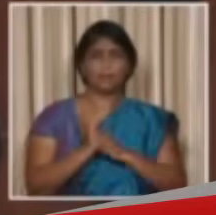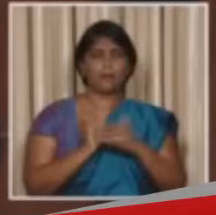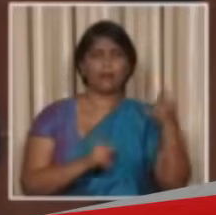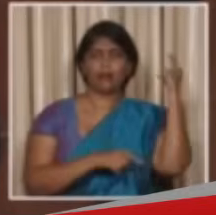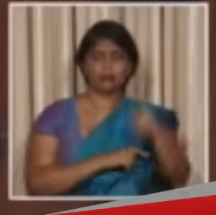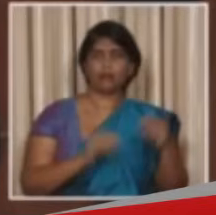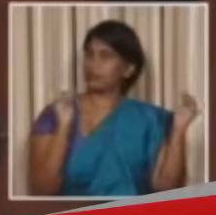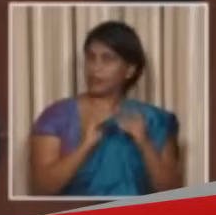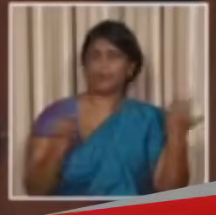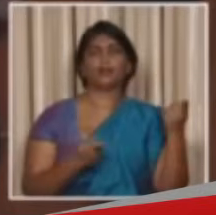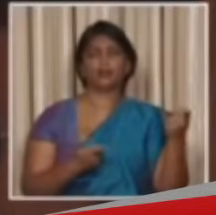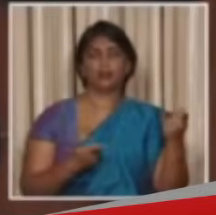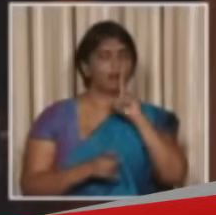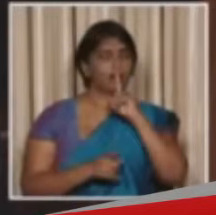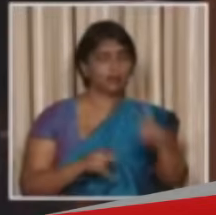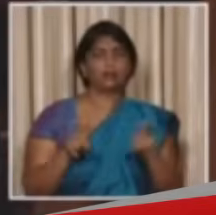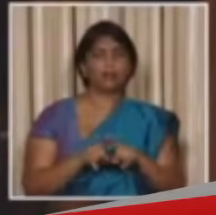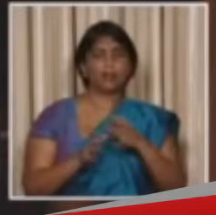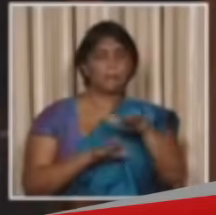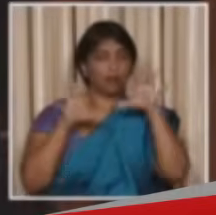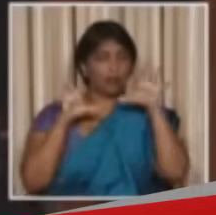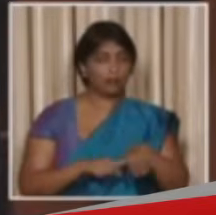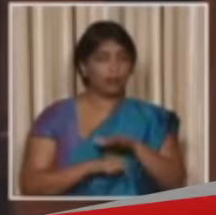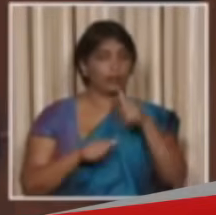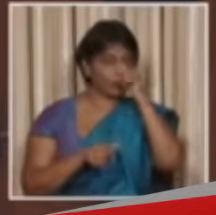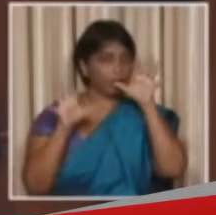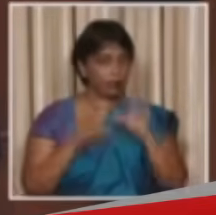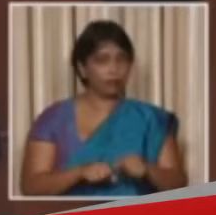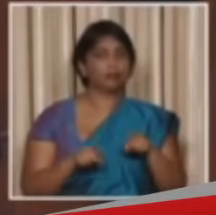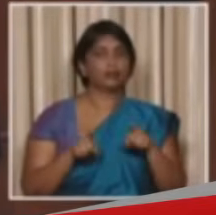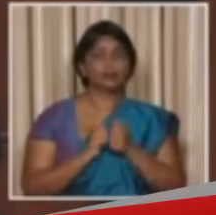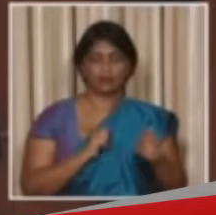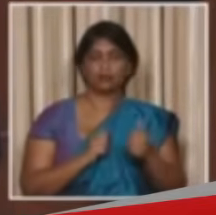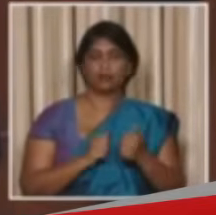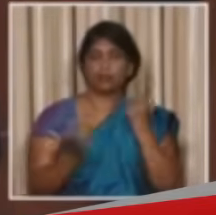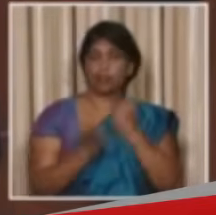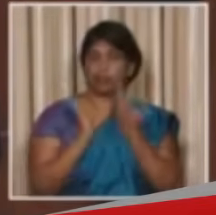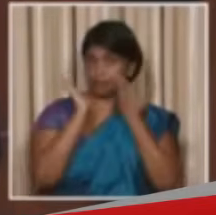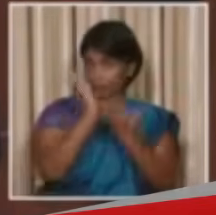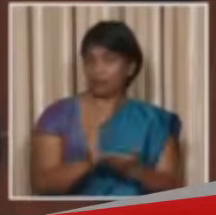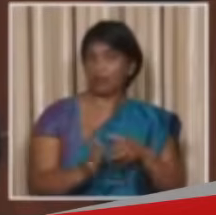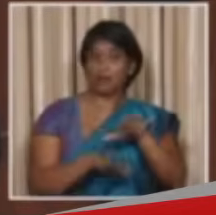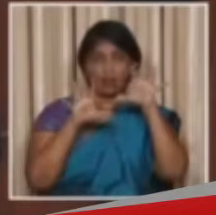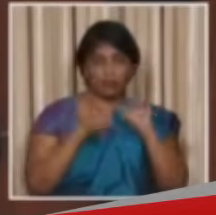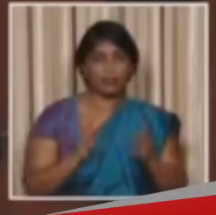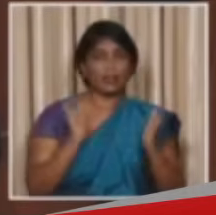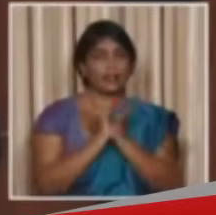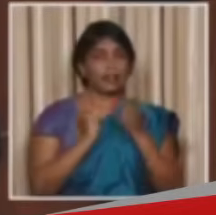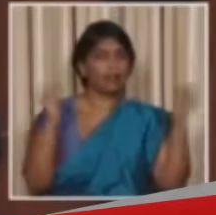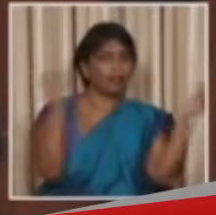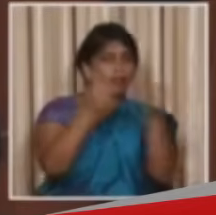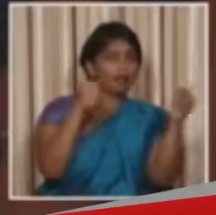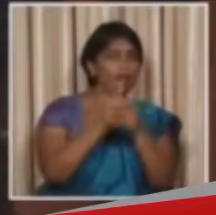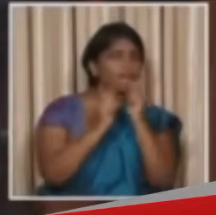නුසුදුසුයි. කොහොමද කියන්නේ මහවැලිගේ අයිති ඉඩම් මෙන්න අල්ලනවා. මම මේ ලියුමත් එක ගිහිල්ලා පෙන්නනවා. මහවැලිකට අයිති ඉඩම් ඇතුලේ කැලෑවස්සේ මොන මොන දේවල්